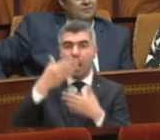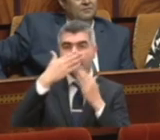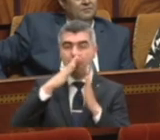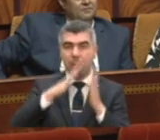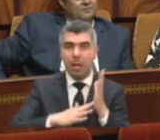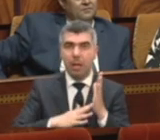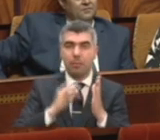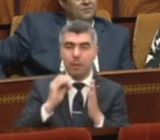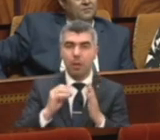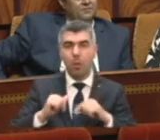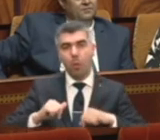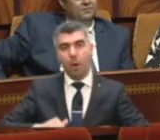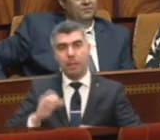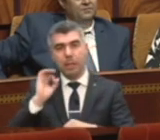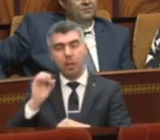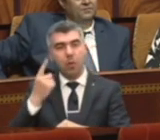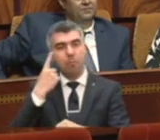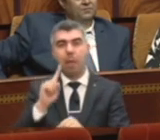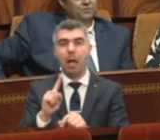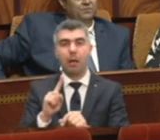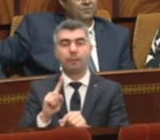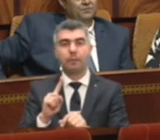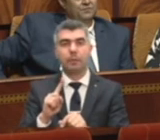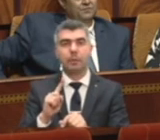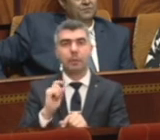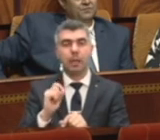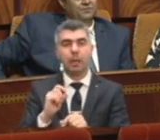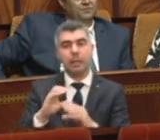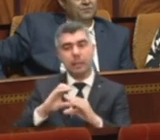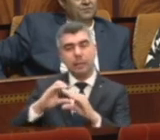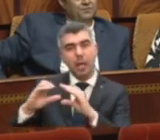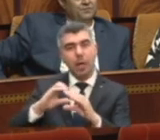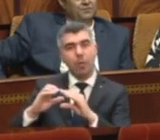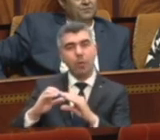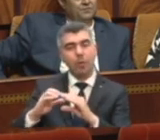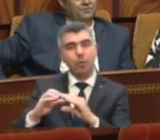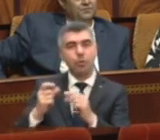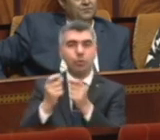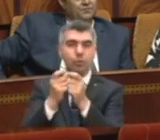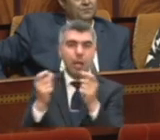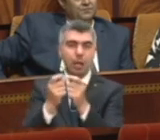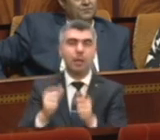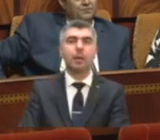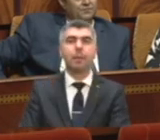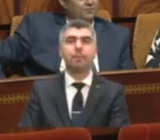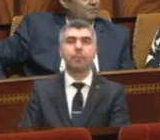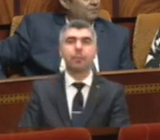واش في القطاع ديالكم أنكم ما عرفتو شيء، يعني تحاوروا مع هاد الشركاء.